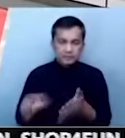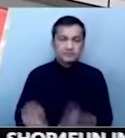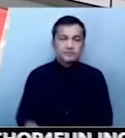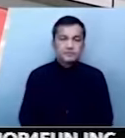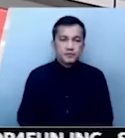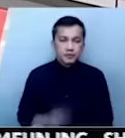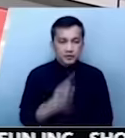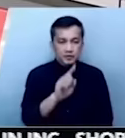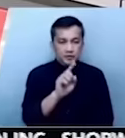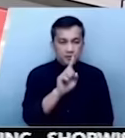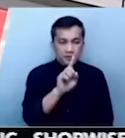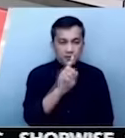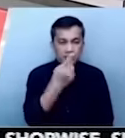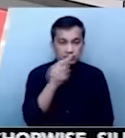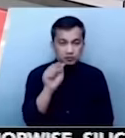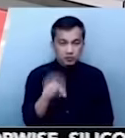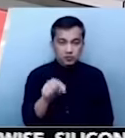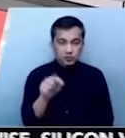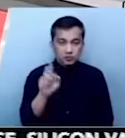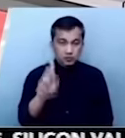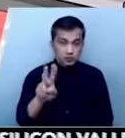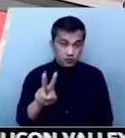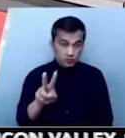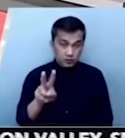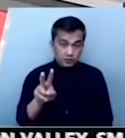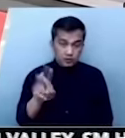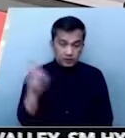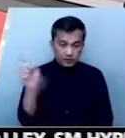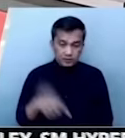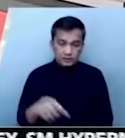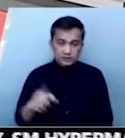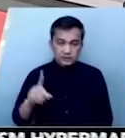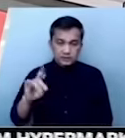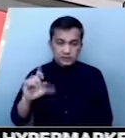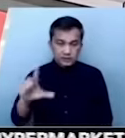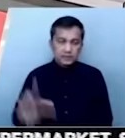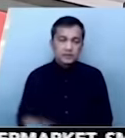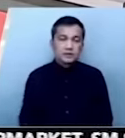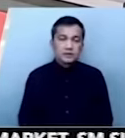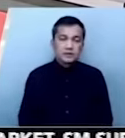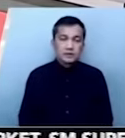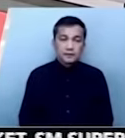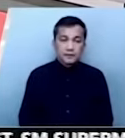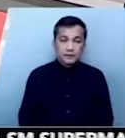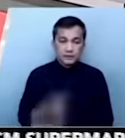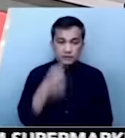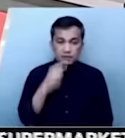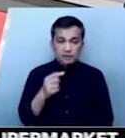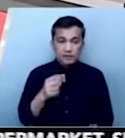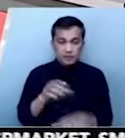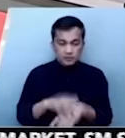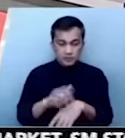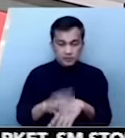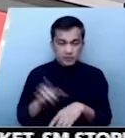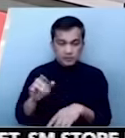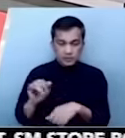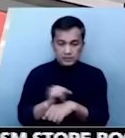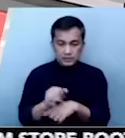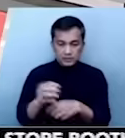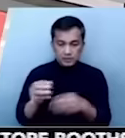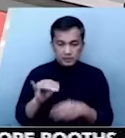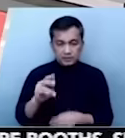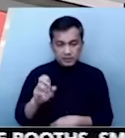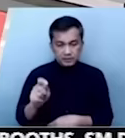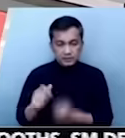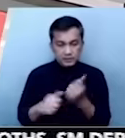and 20 centavos per liter sa presyo ng diesel. Nauna na nagbabala sa nakaambang price hike si Industry Management Bureau Assistant